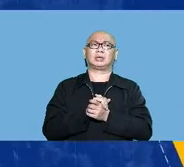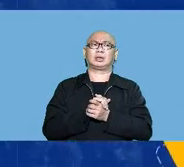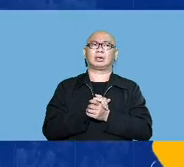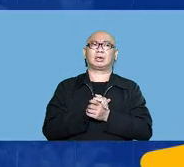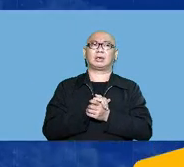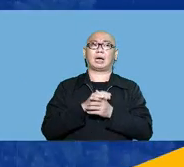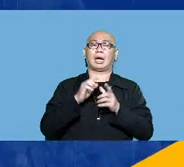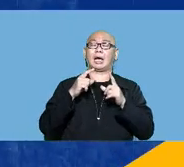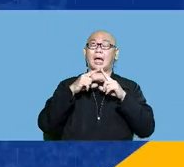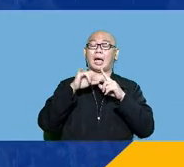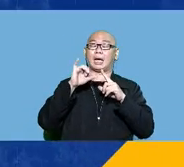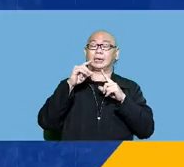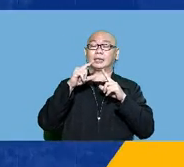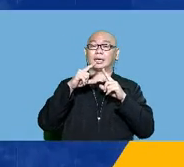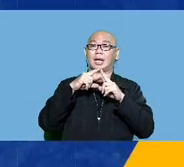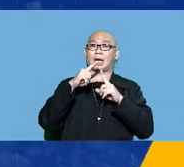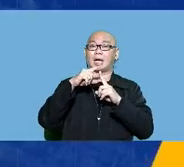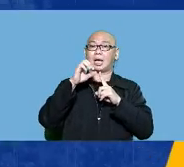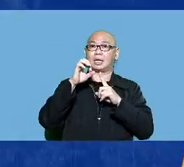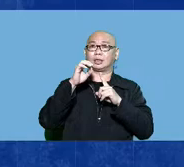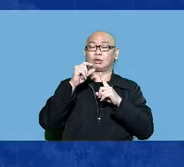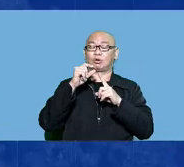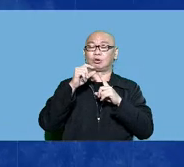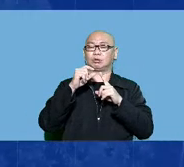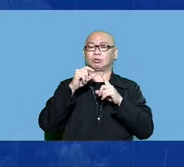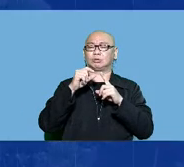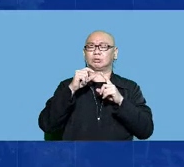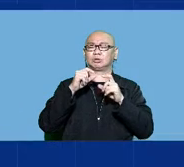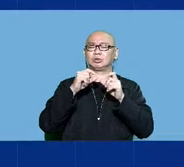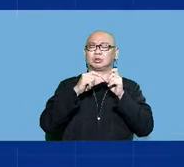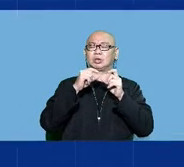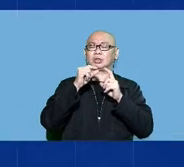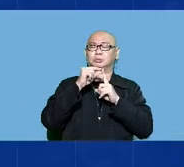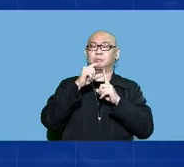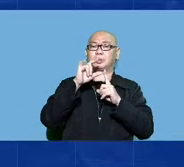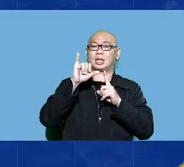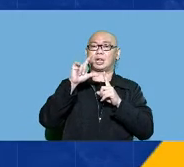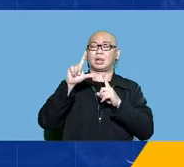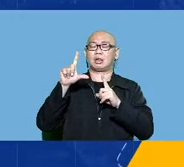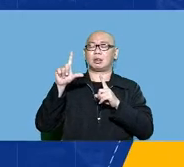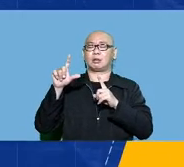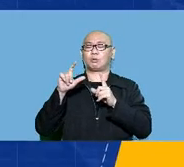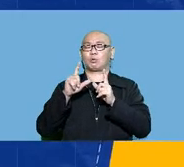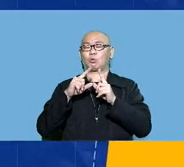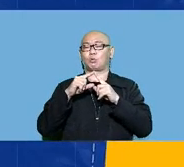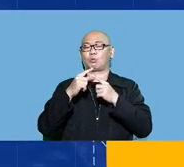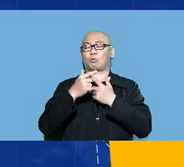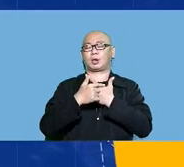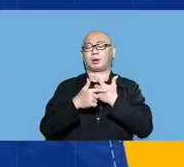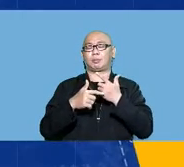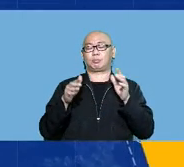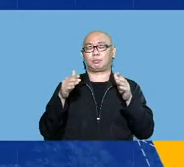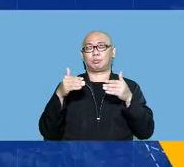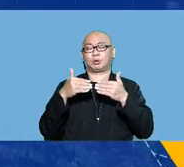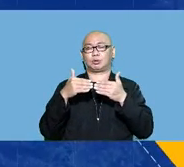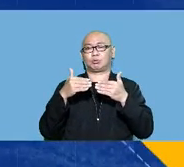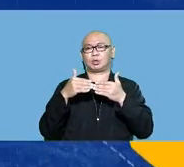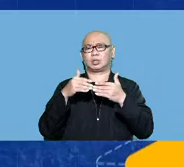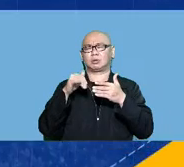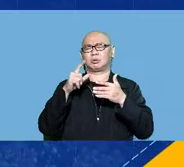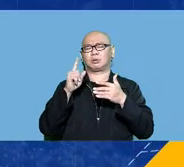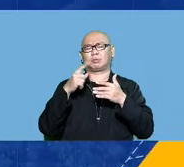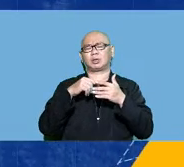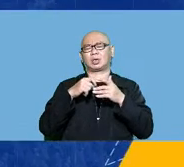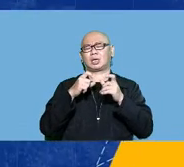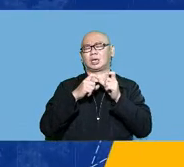aerator di sud spillway bendungan. Yang menonjol itu adalah shaft atau air vent, dan ini juga